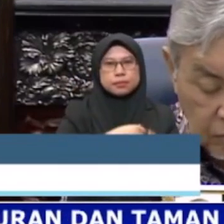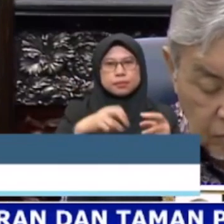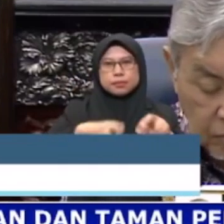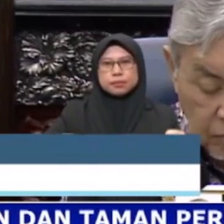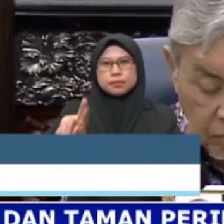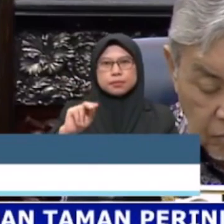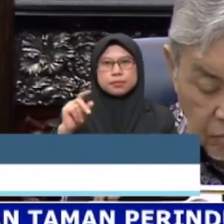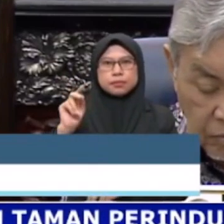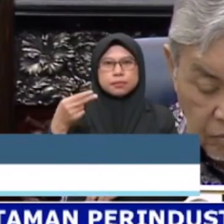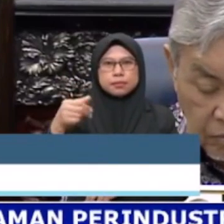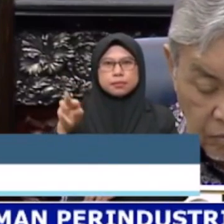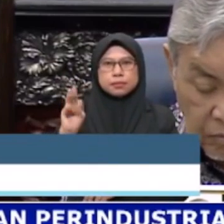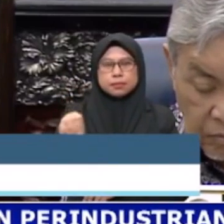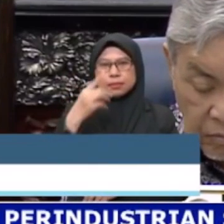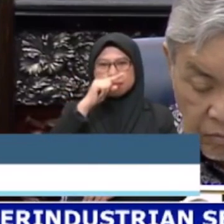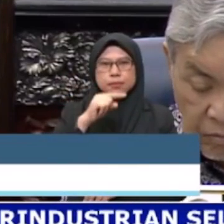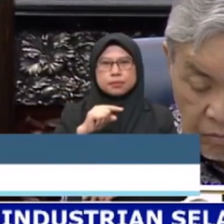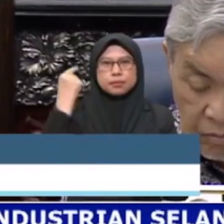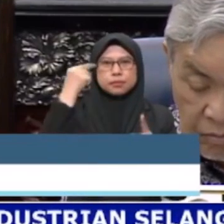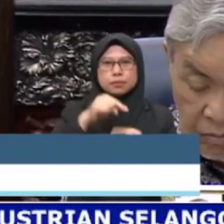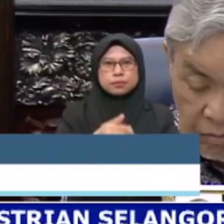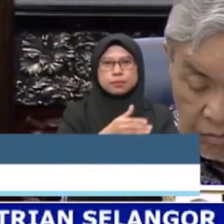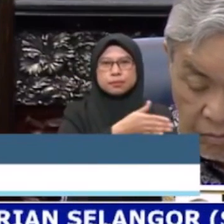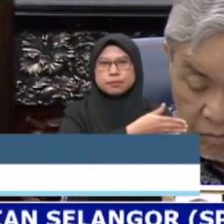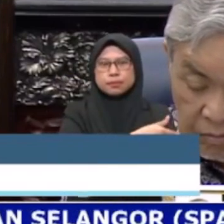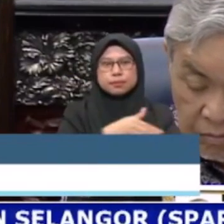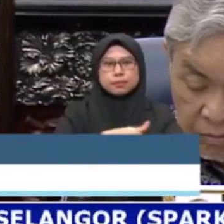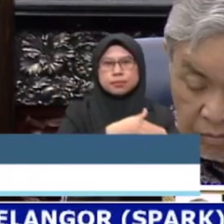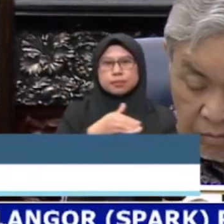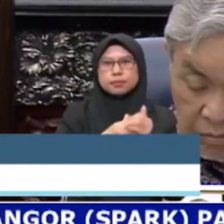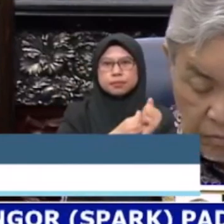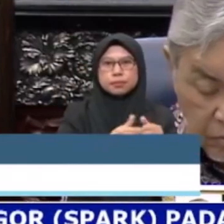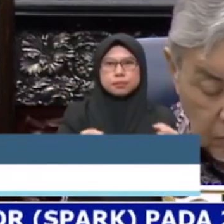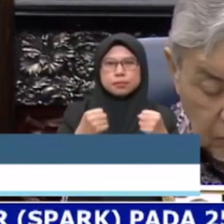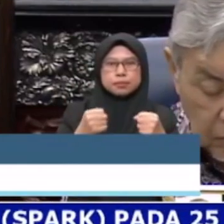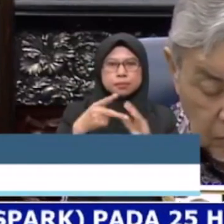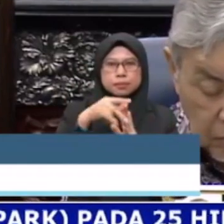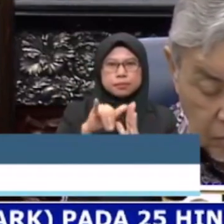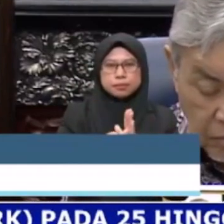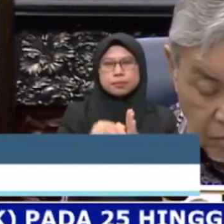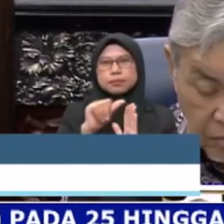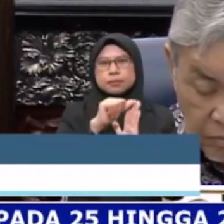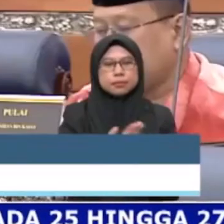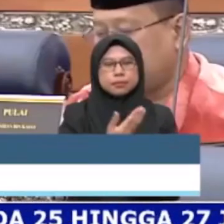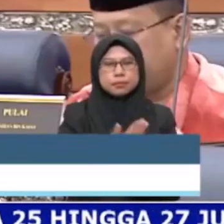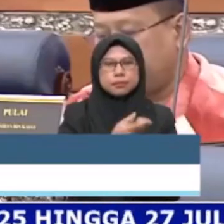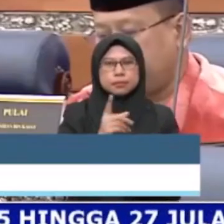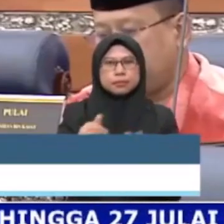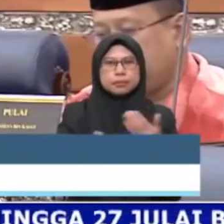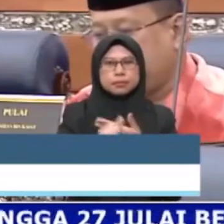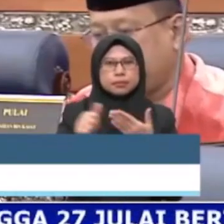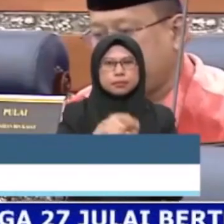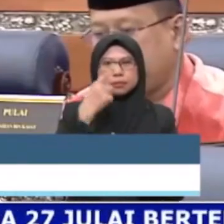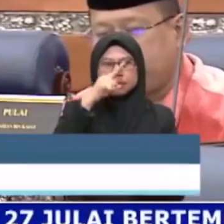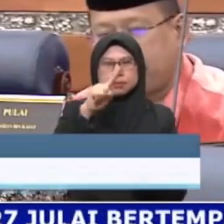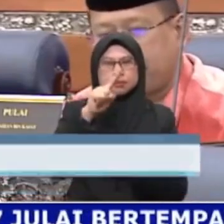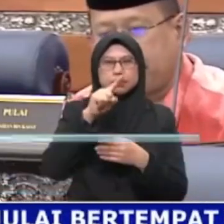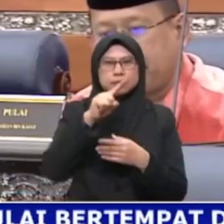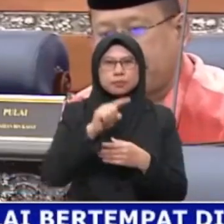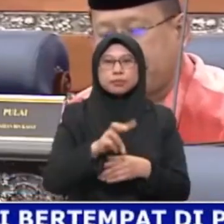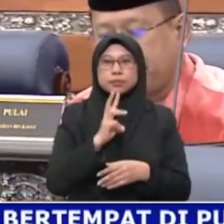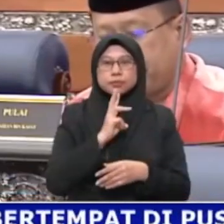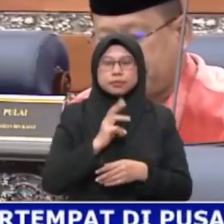Nahrim sangat penting bagi tujuan penambahbaikan dan pengukuhan garis panduan, polisi dan akta sedia ada.